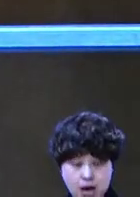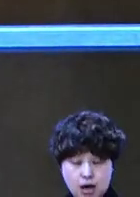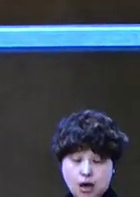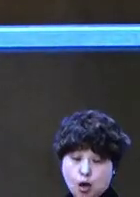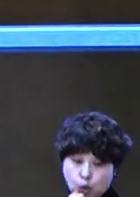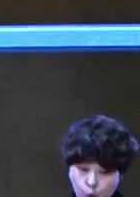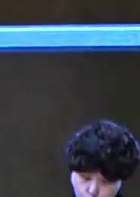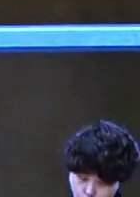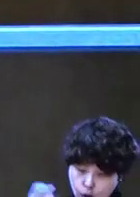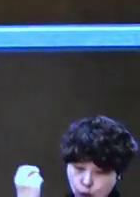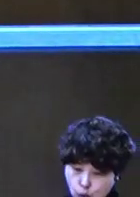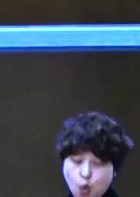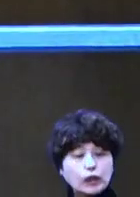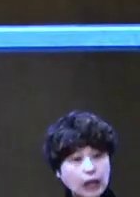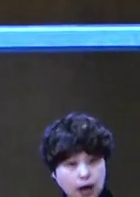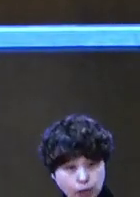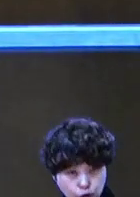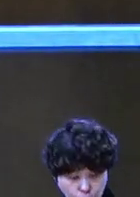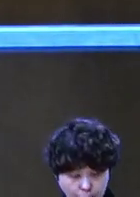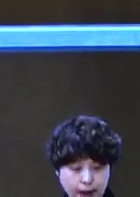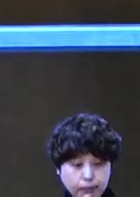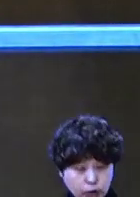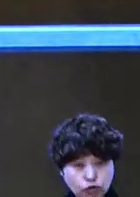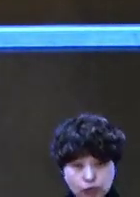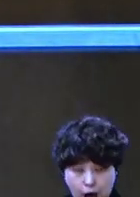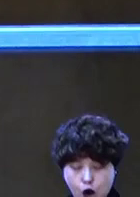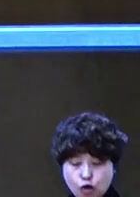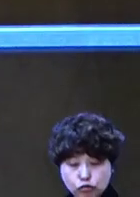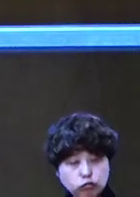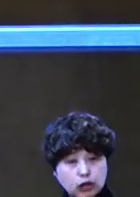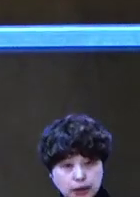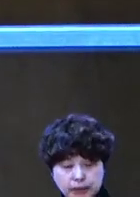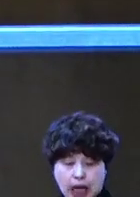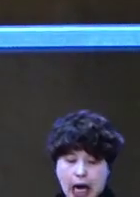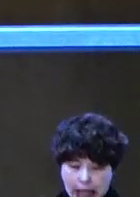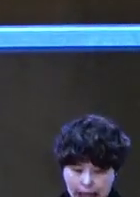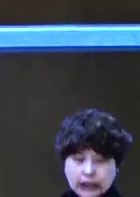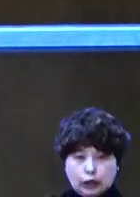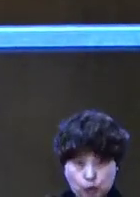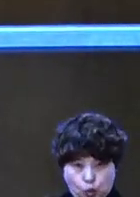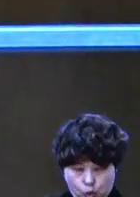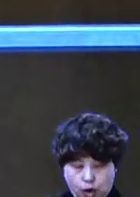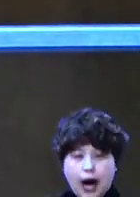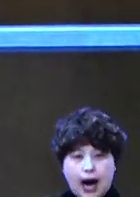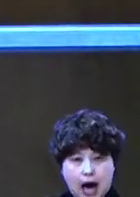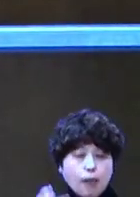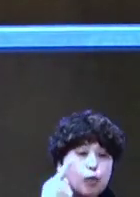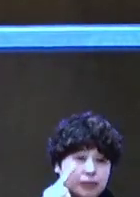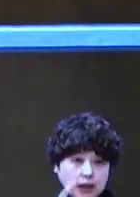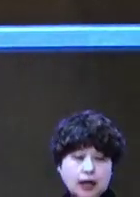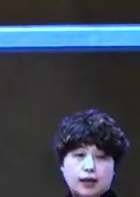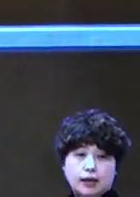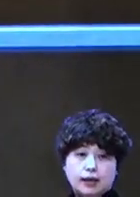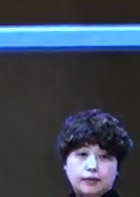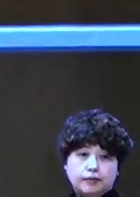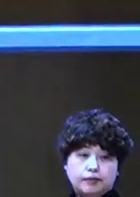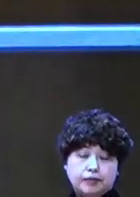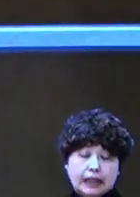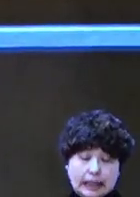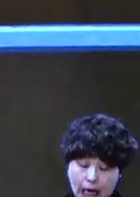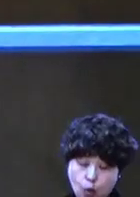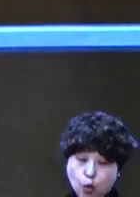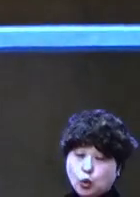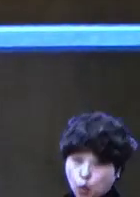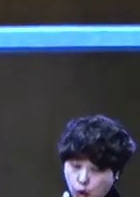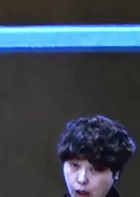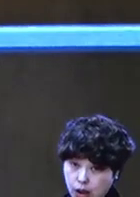위해 민주당과 국민의힘과 함께 손잡고 갑시다. 사랑하고 존경하는 경기도민